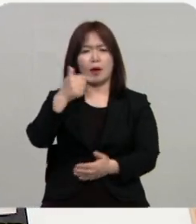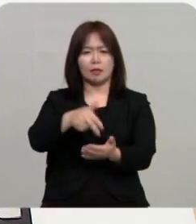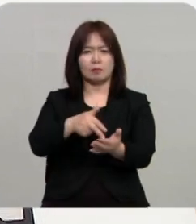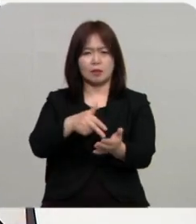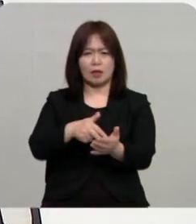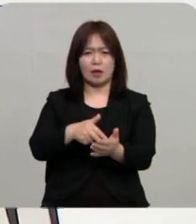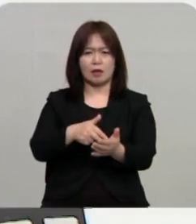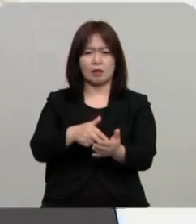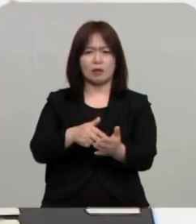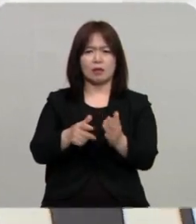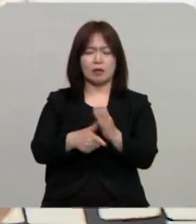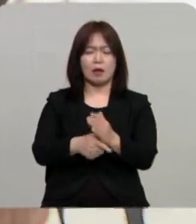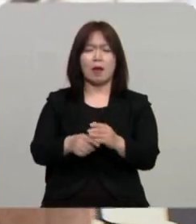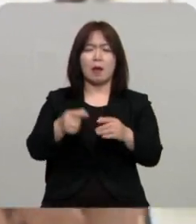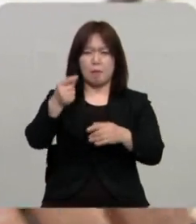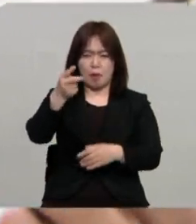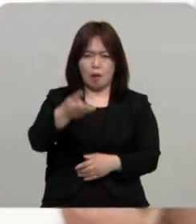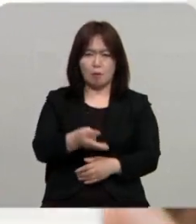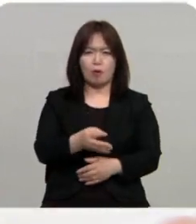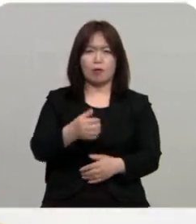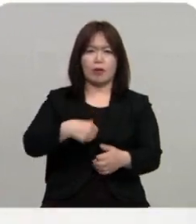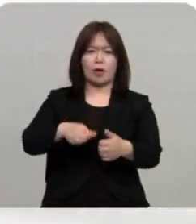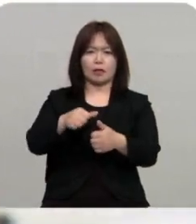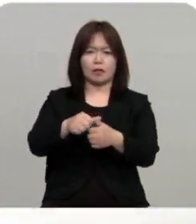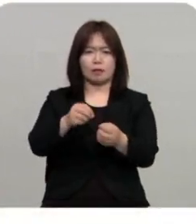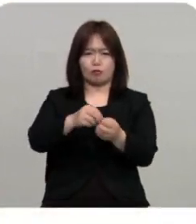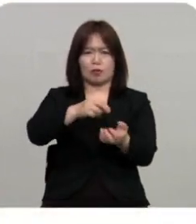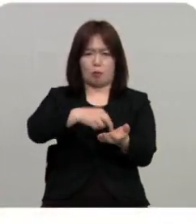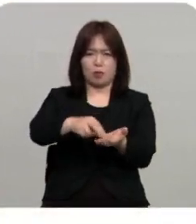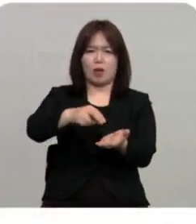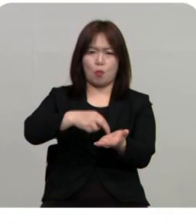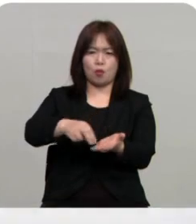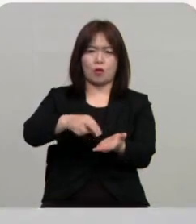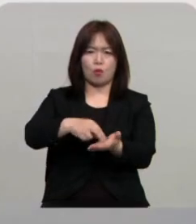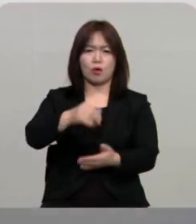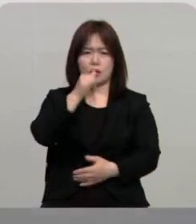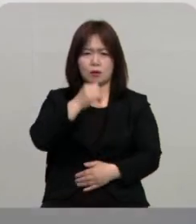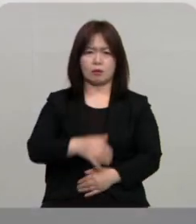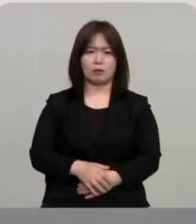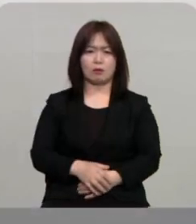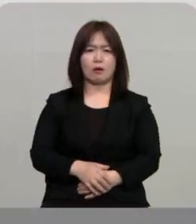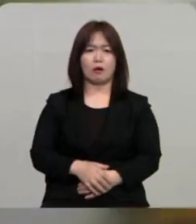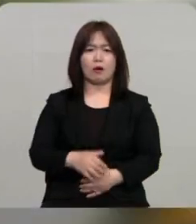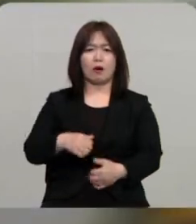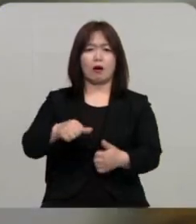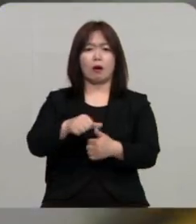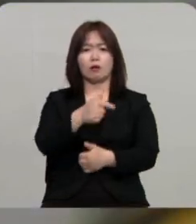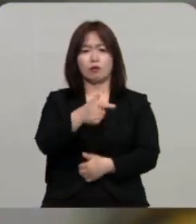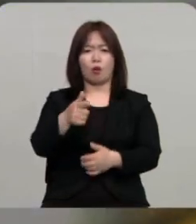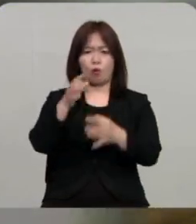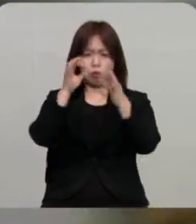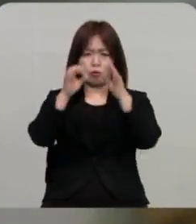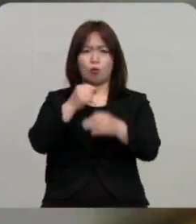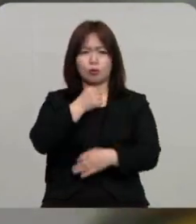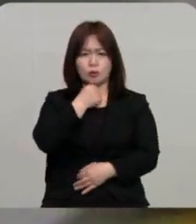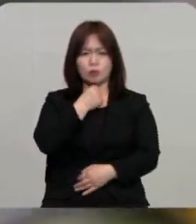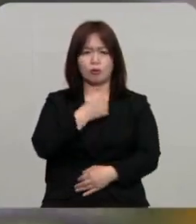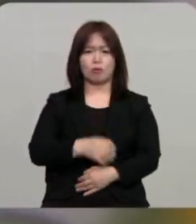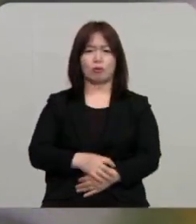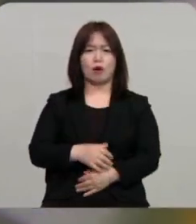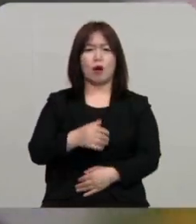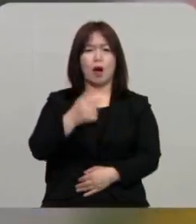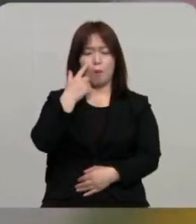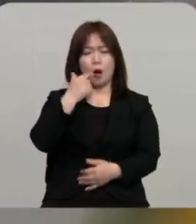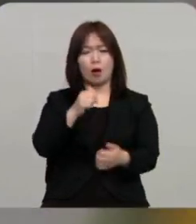걸 알면서도 하루에도 몇 번씩 아들에게 메시지를 보냅니다. 아들이 너무 보고 싶고 아빠가